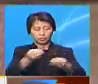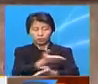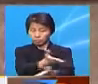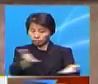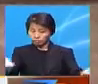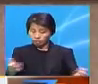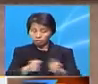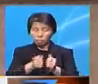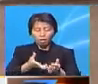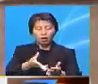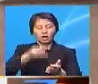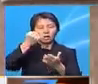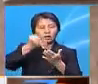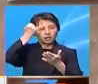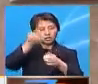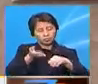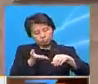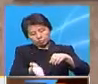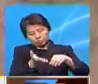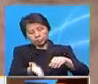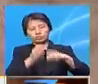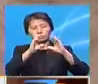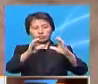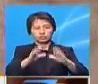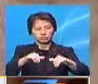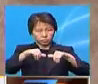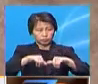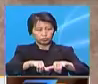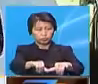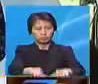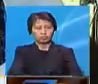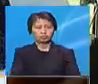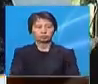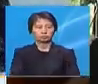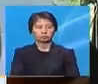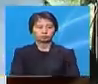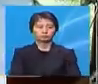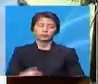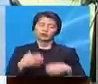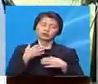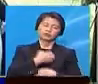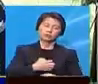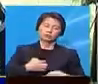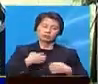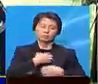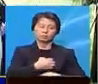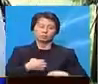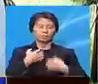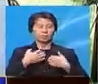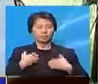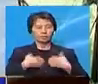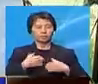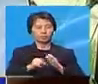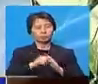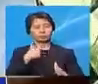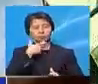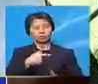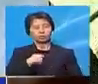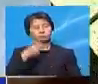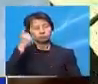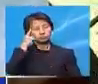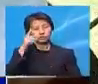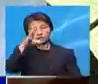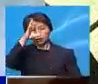mereka mendalami ilmu sembelihan ini secara berterusan. Seronok sangat. Selama ni makcik Yah ingatkan